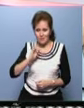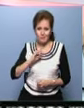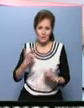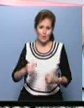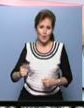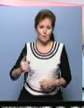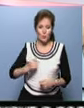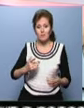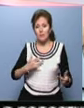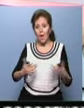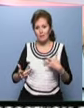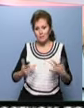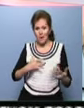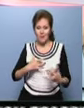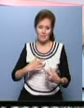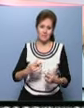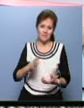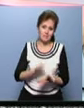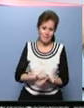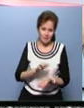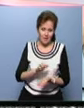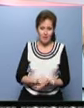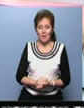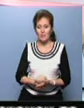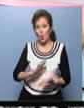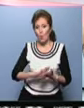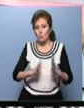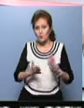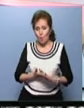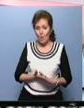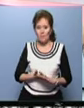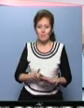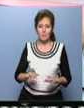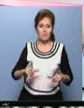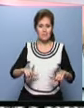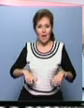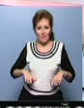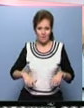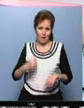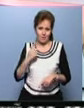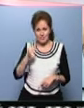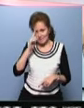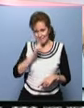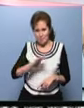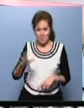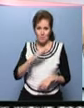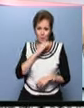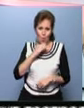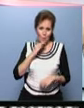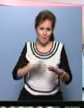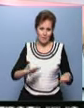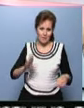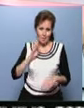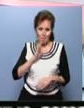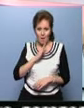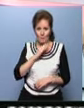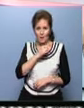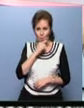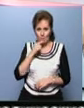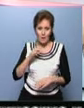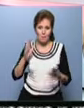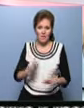театральные, логопедические и краеведческие занятия. Условиям даже позавидовала одна из знаменитых многодетных мам России. Певица